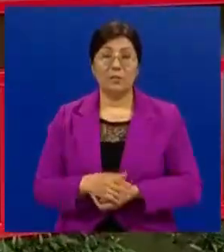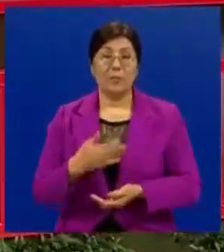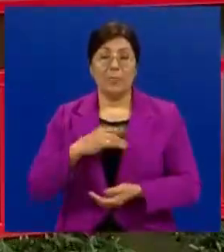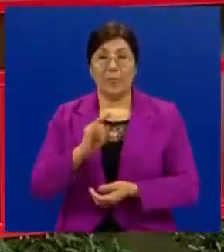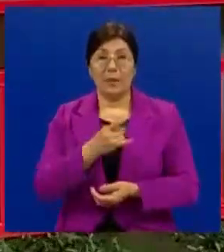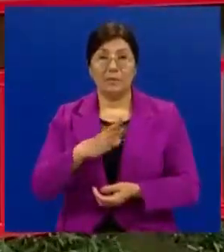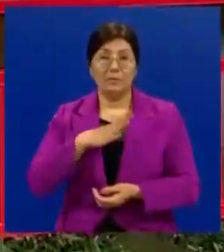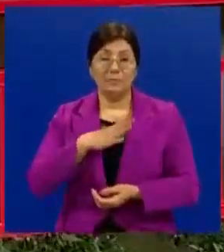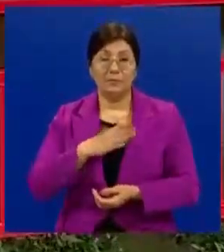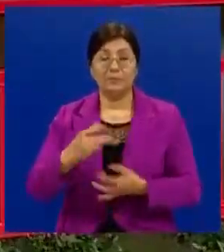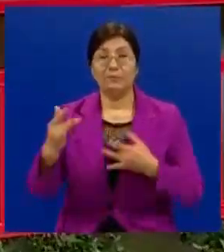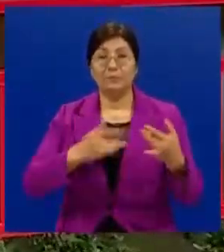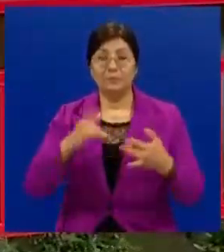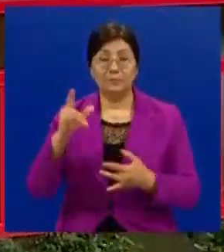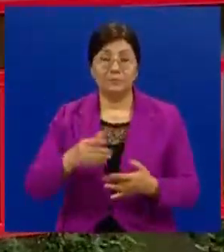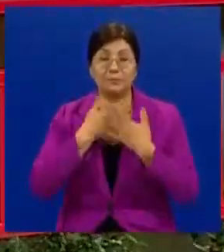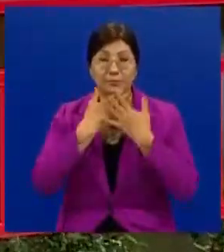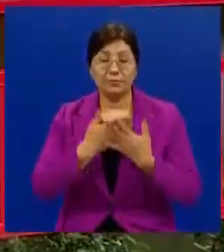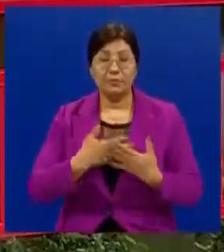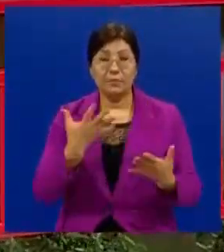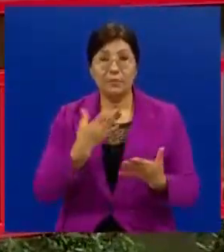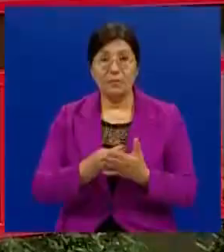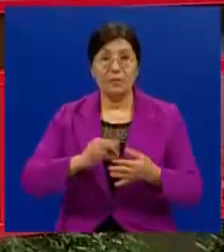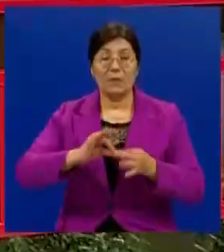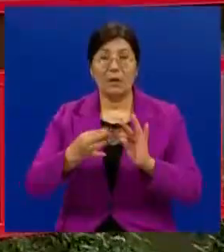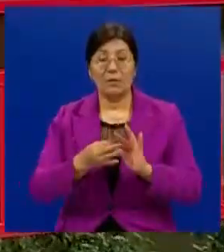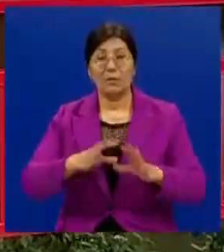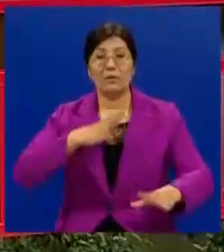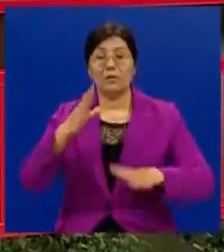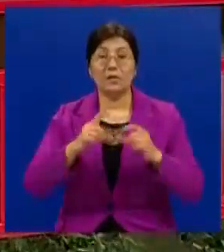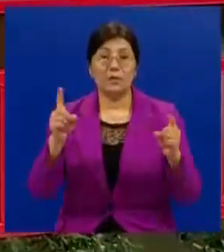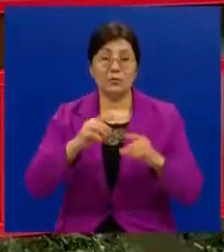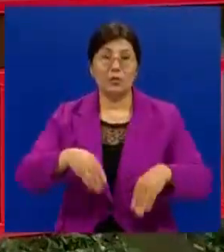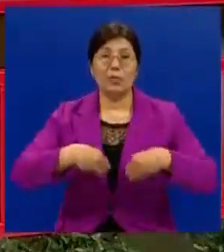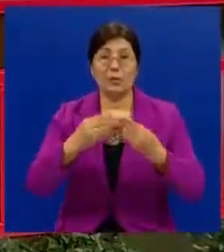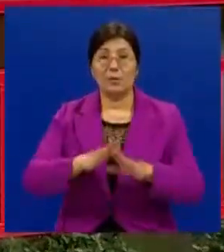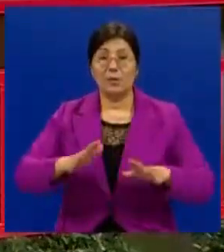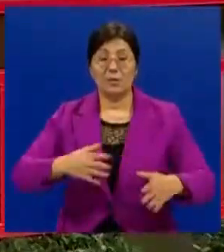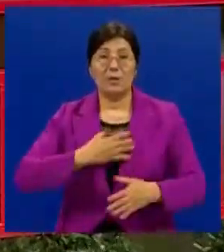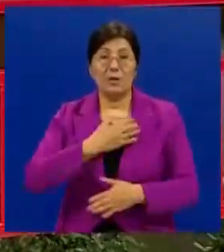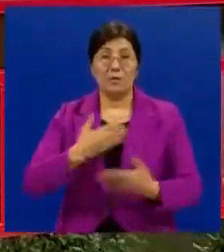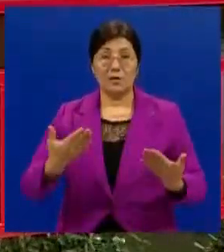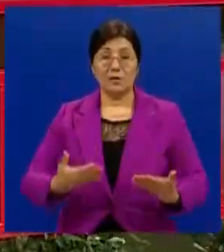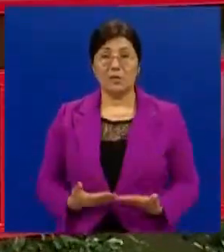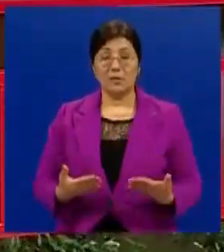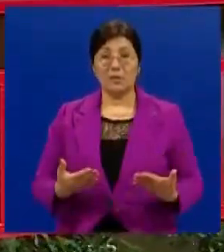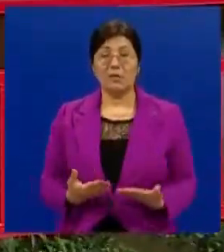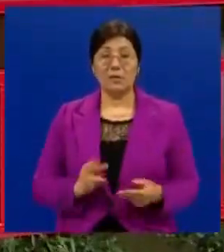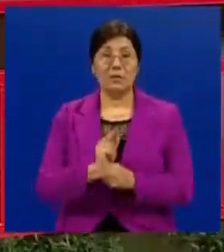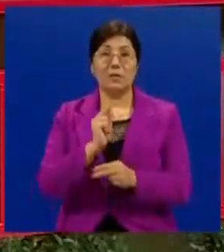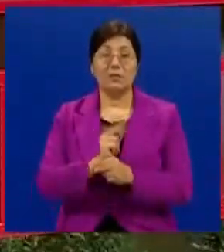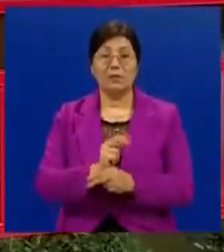с детства была артистичной. Есть свои сложности, мы много репетируем, чтобы передать детям важные жизненные навыки